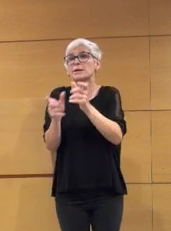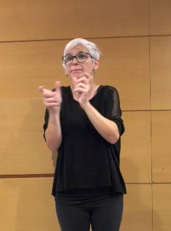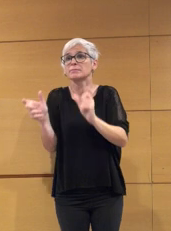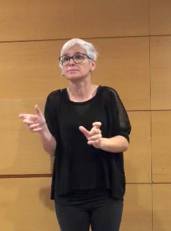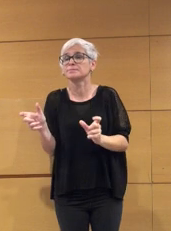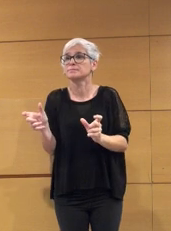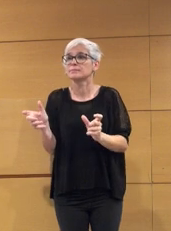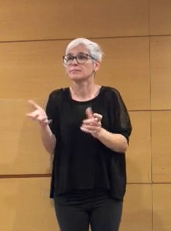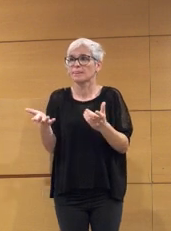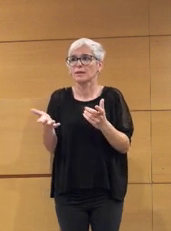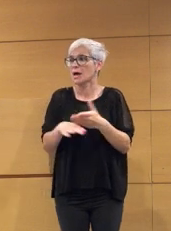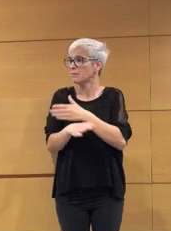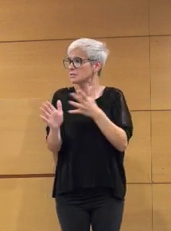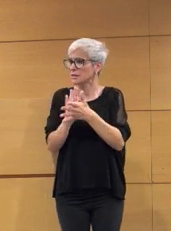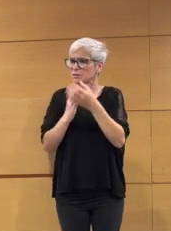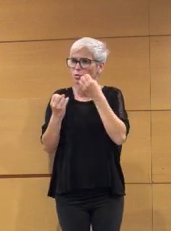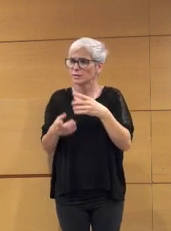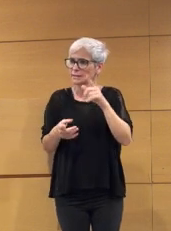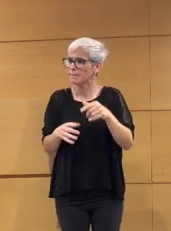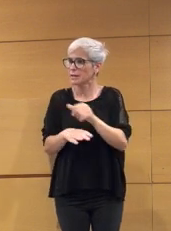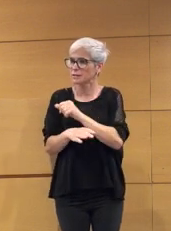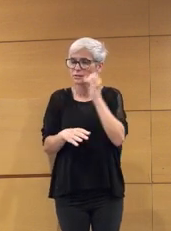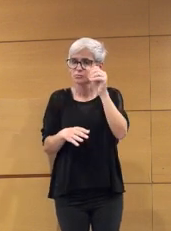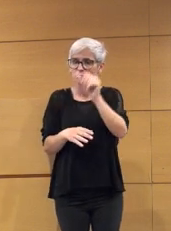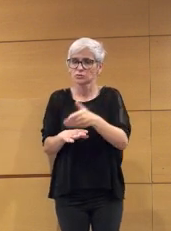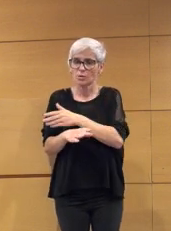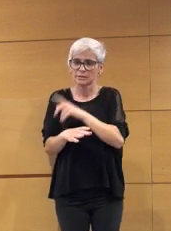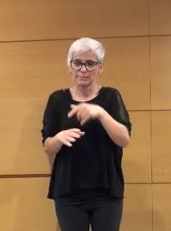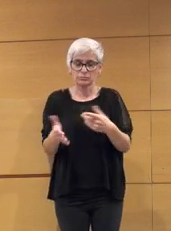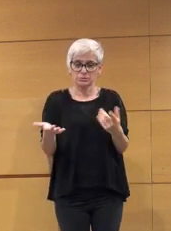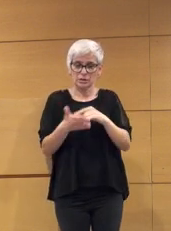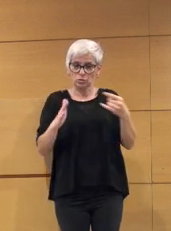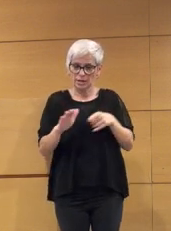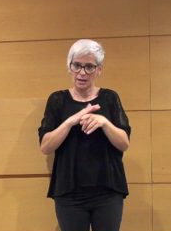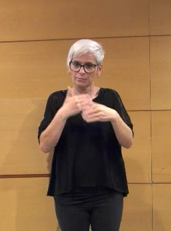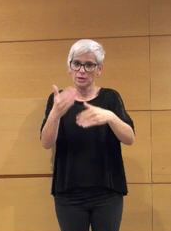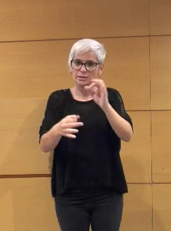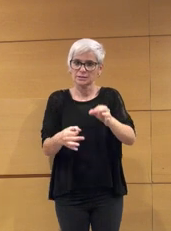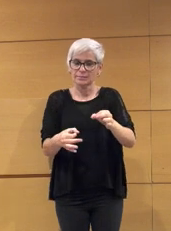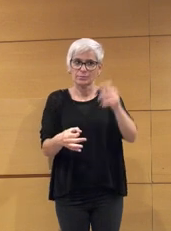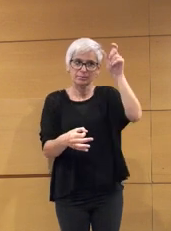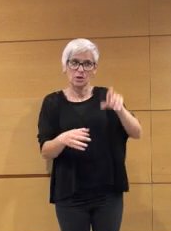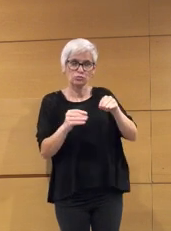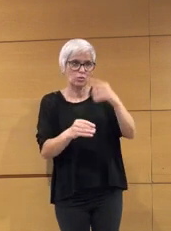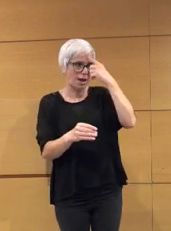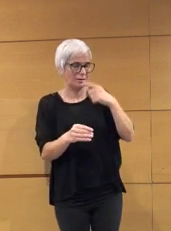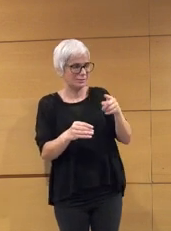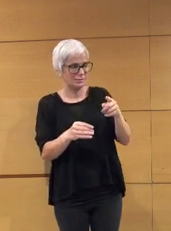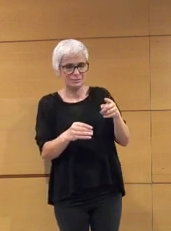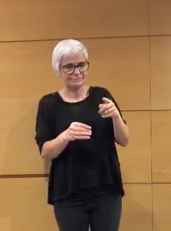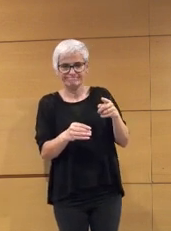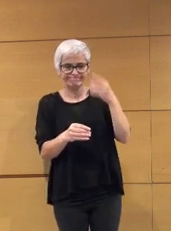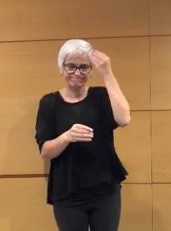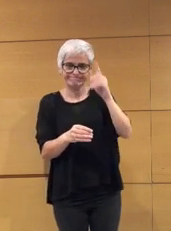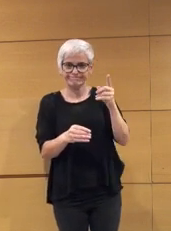que això s'ha explicat molt bé també avui al dematí, una tecnologia que ja està desenvolupada però que no s'han tingut en compte els dissenys d'usuari, per tant hem de tornar enrere per